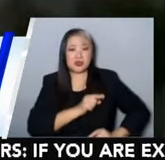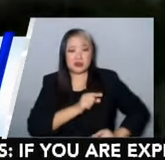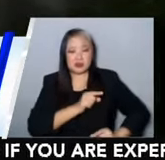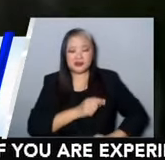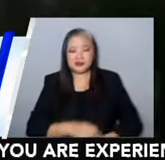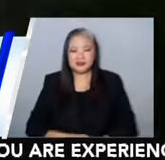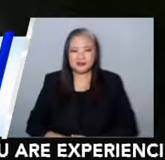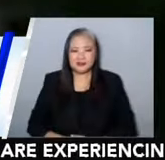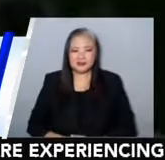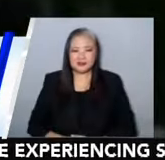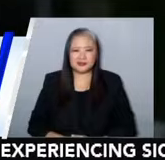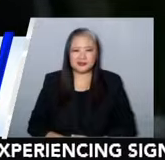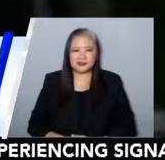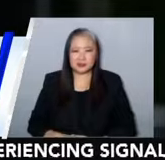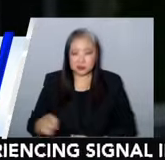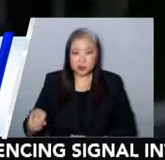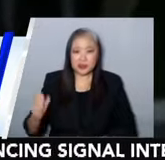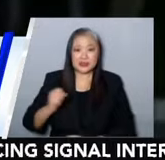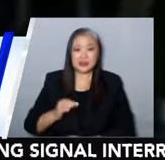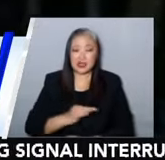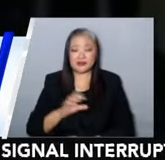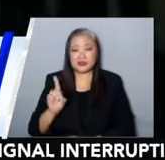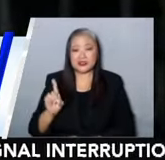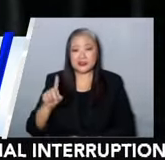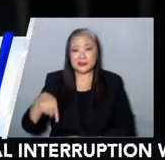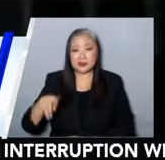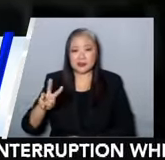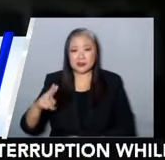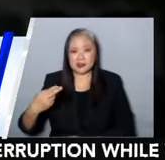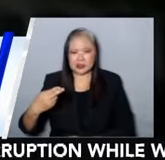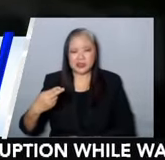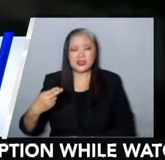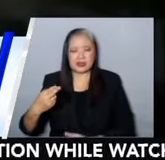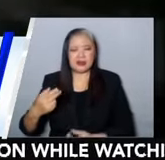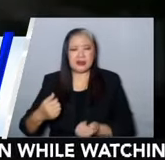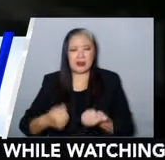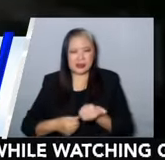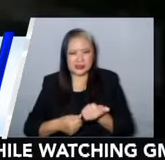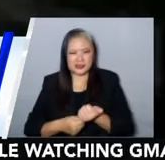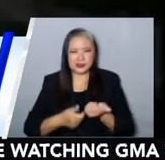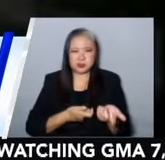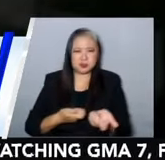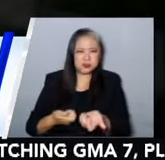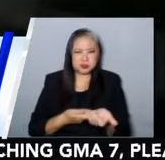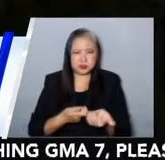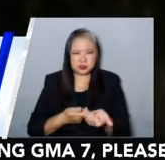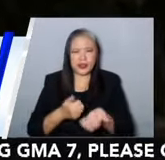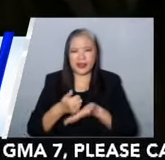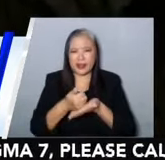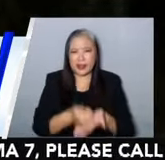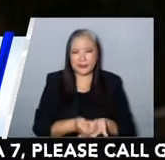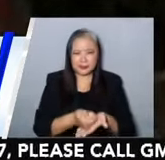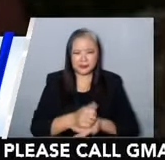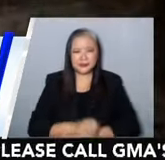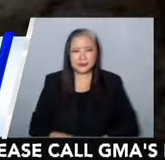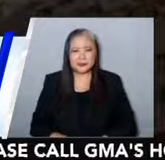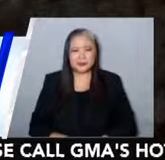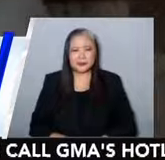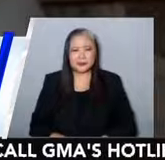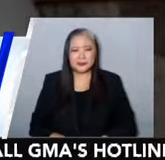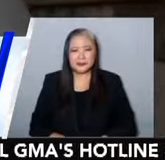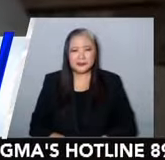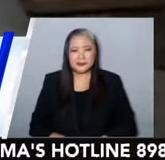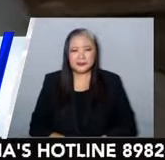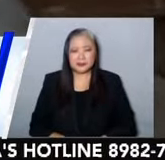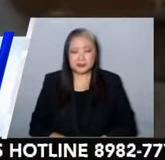stay-in na tauhan ng DPWH Quezon City 2nd Engineering District Office sa pag-apula ng apoy. Nasa harap ang bahagi lang kasi